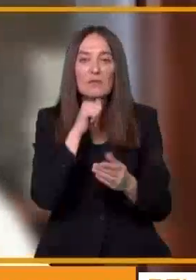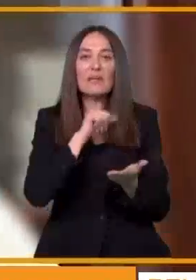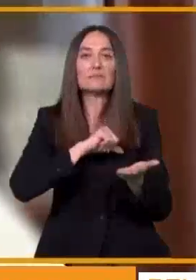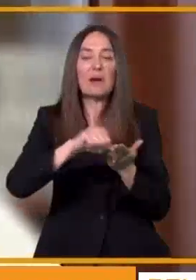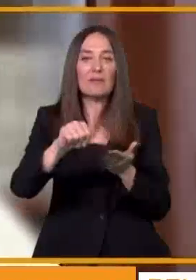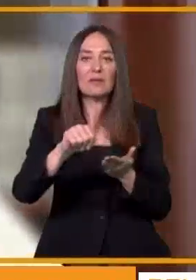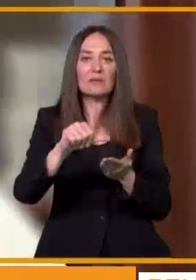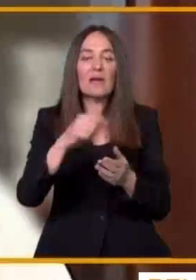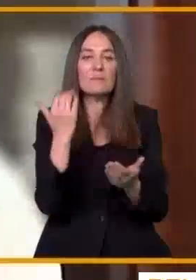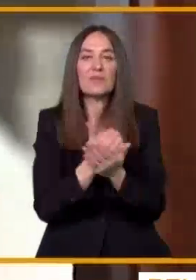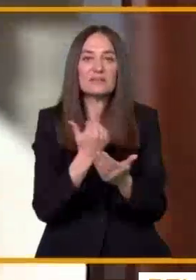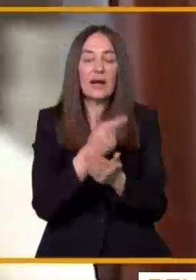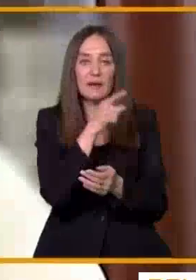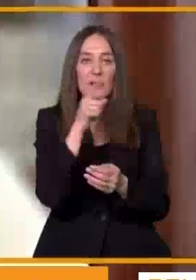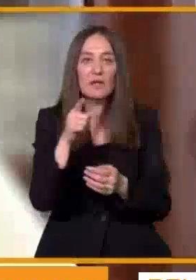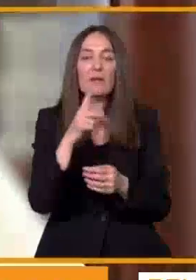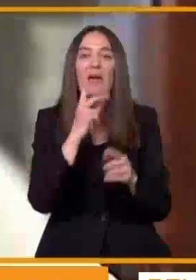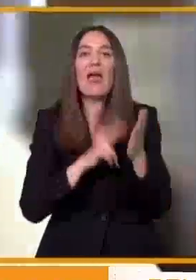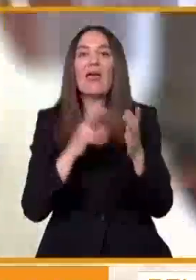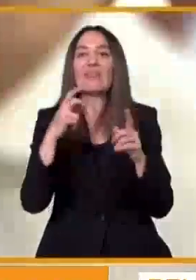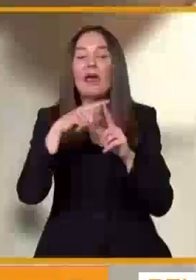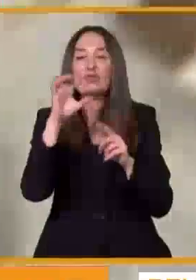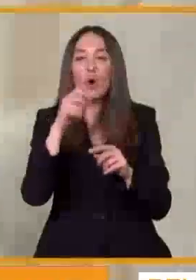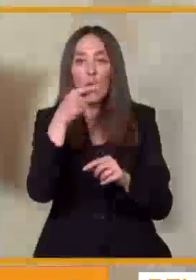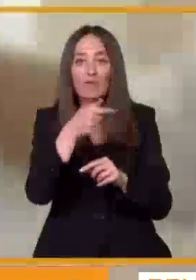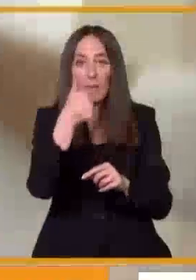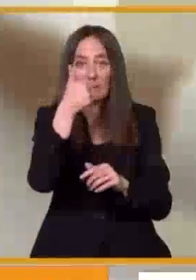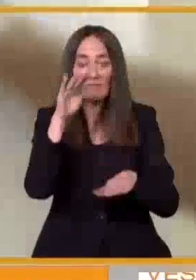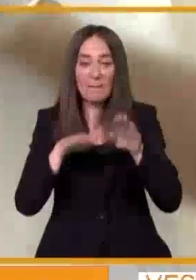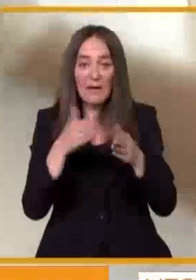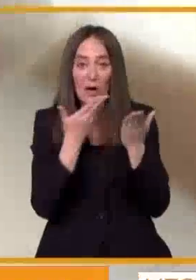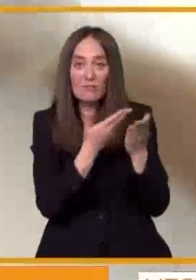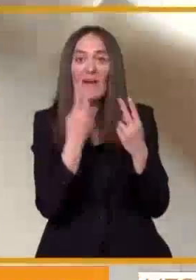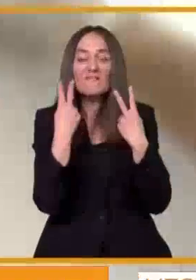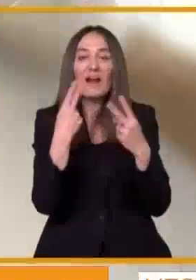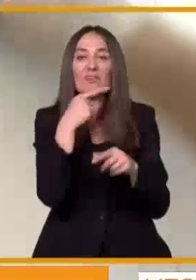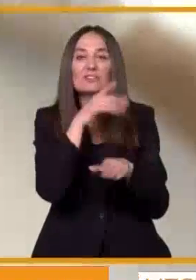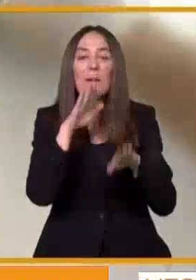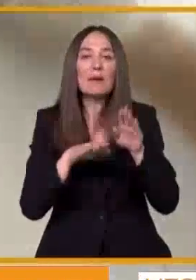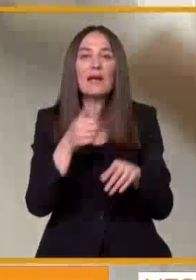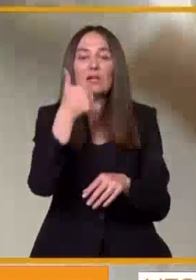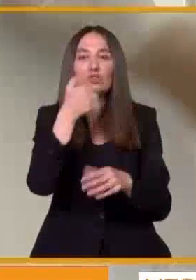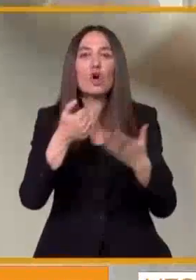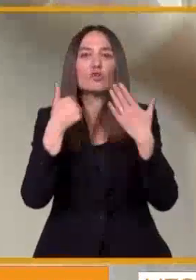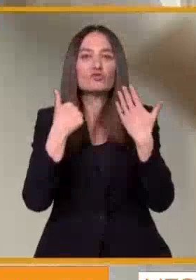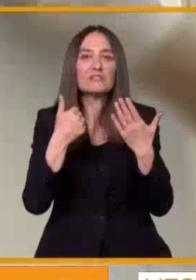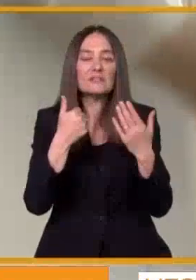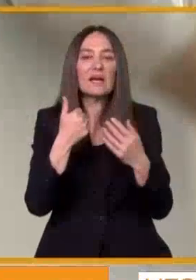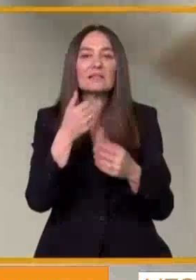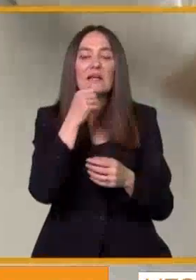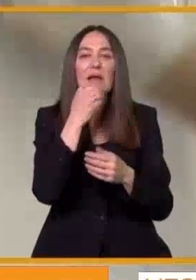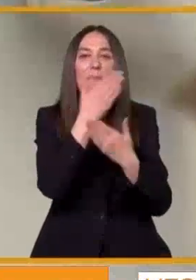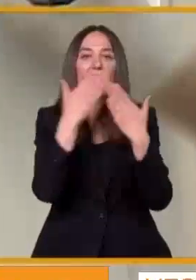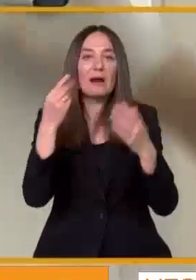isplatite zarade njima u neto iznosu. Ova prva mera ovde, vrednost te mere 160